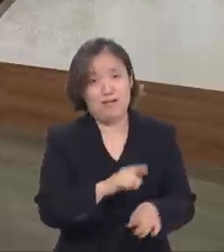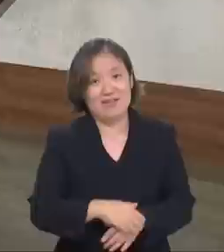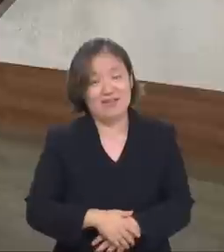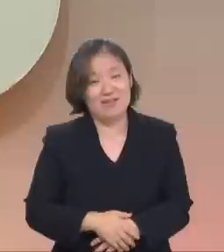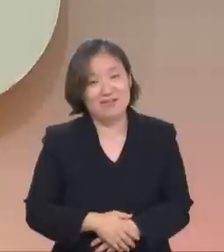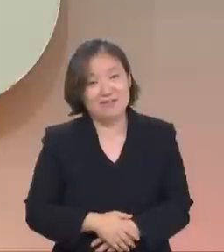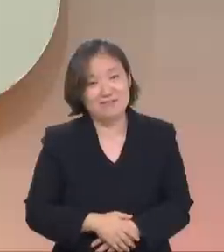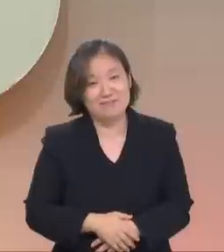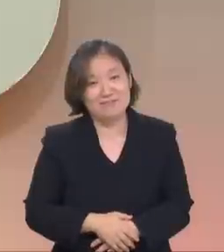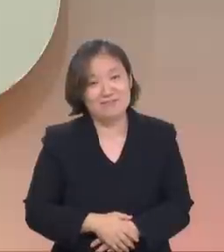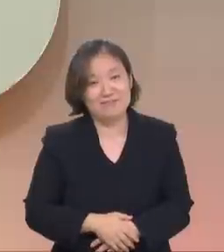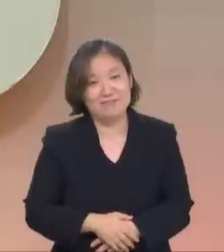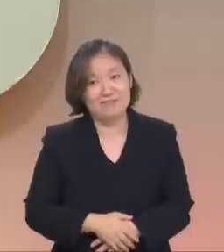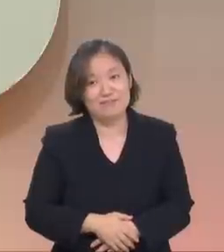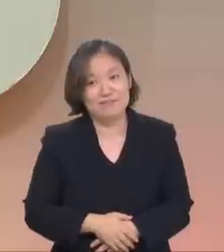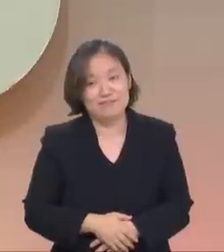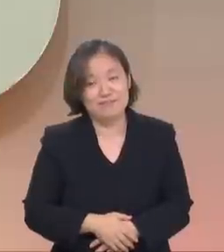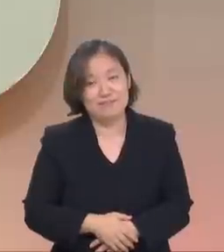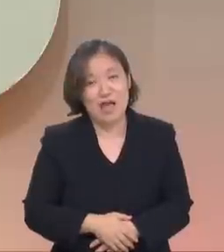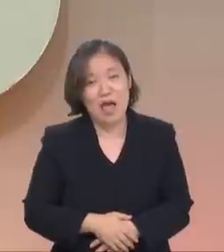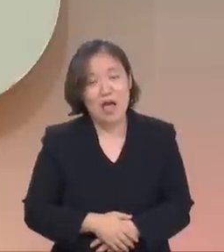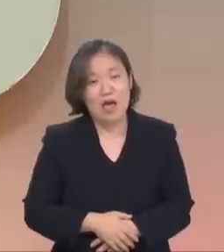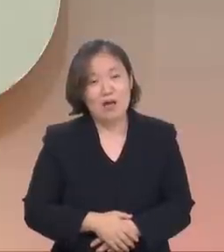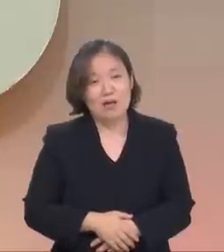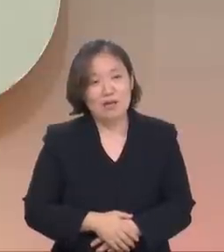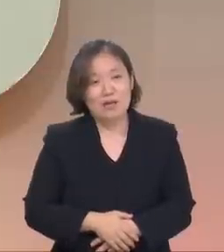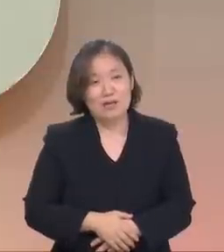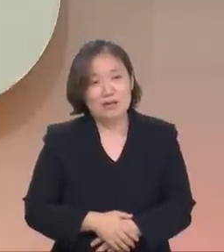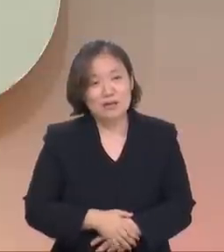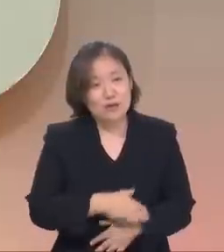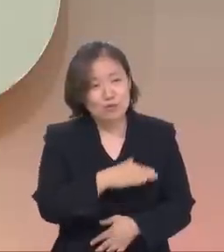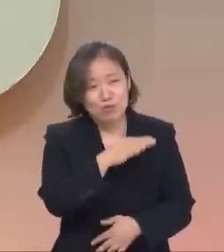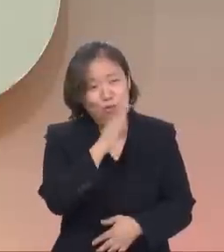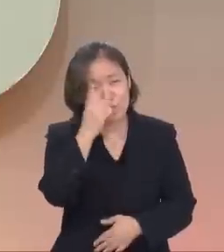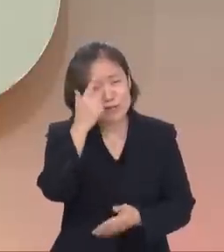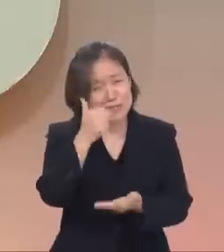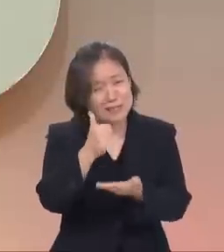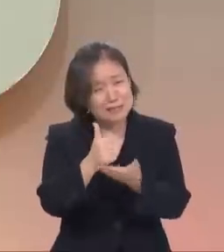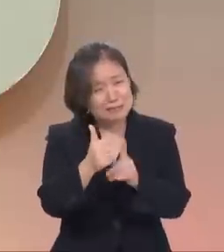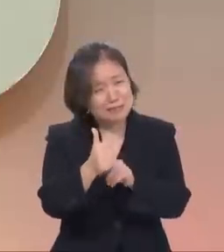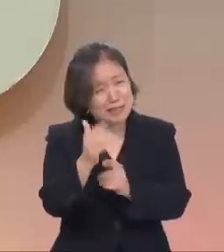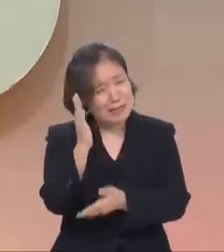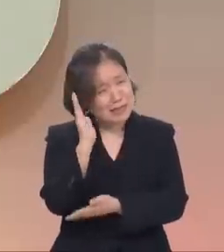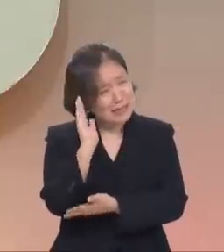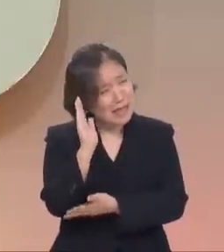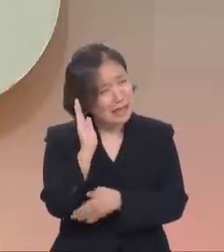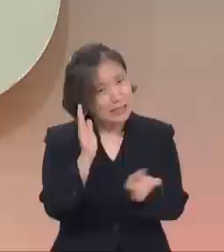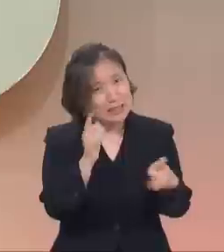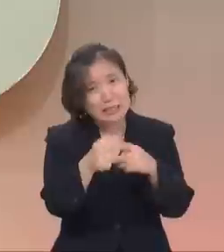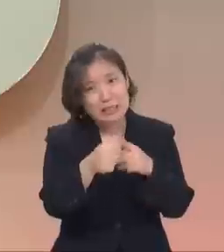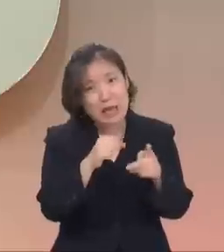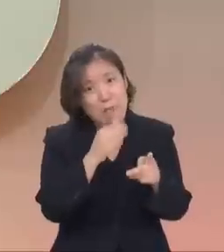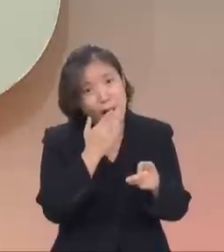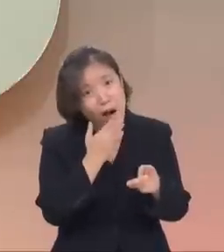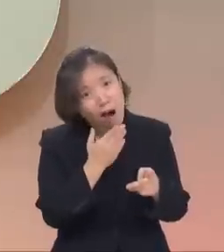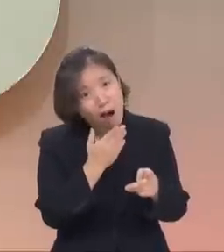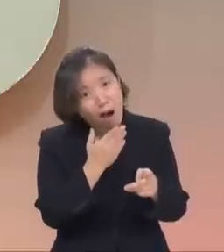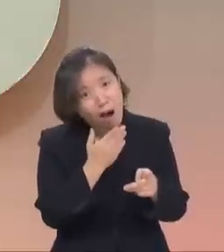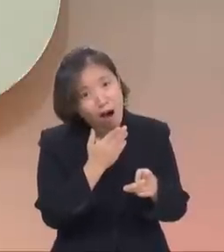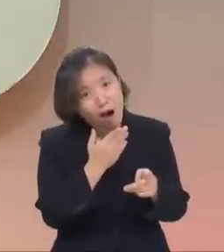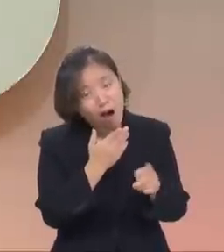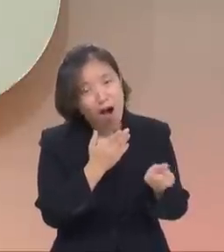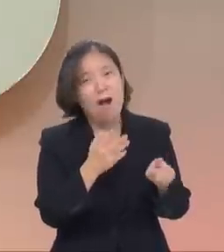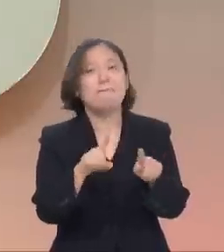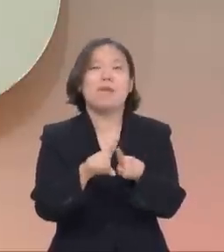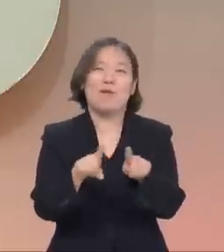이 정도 그 노스님의 그 말씀을 알아들을 정도의 사람이라면 평소에 마음공부를